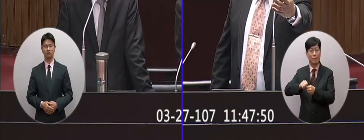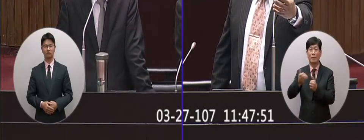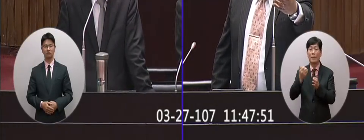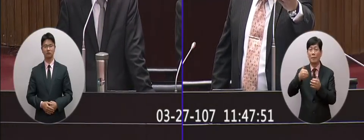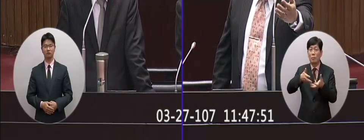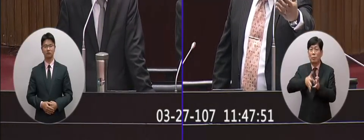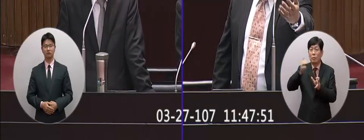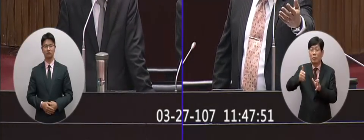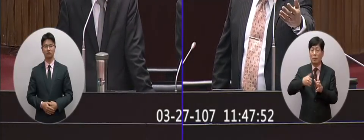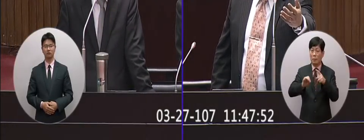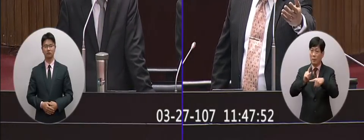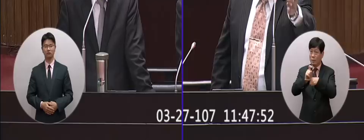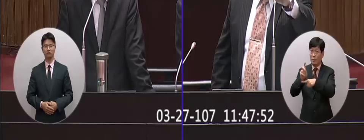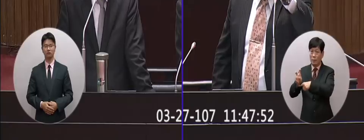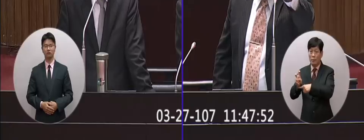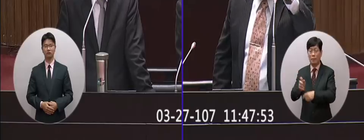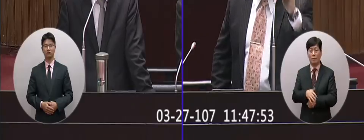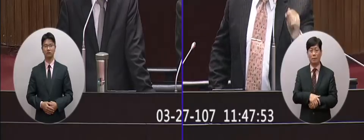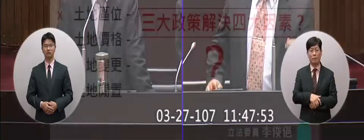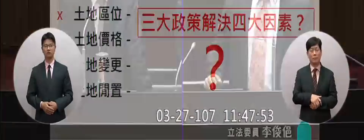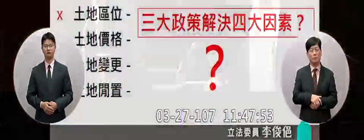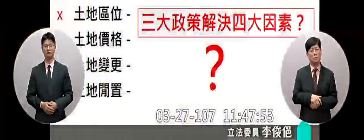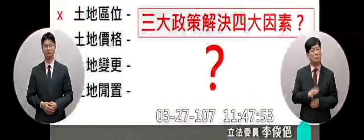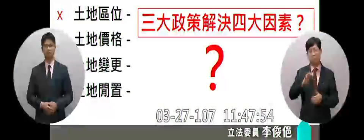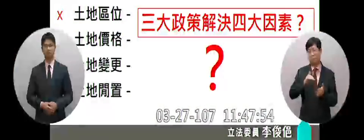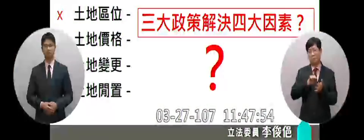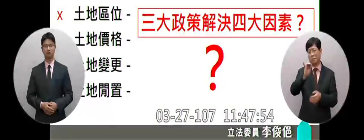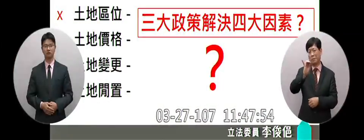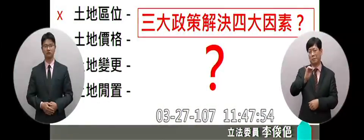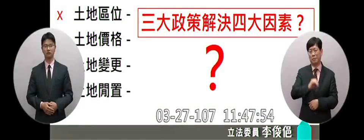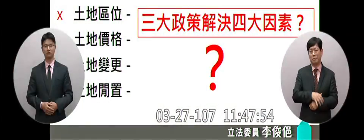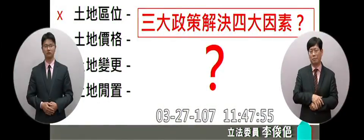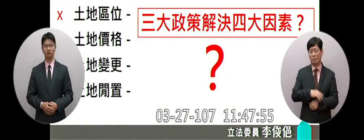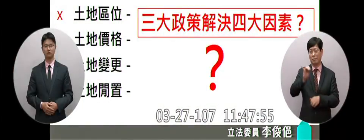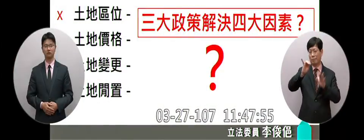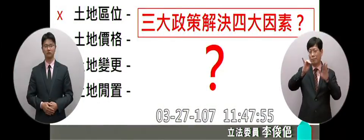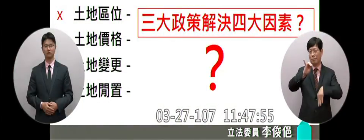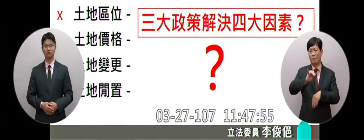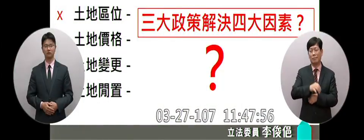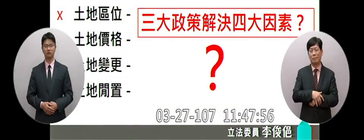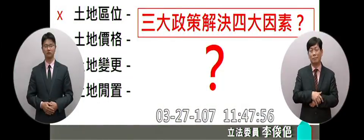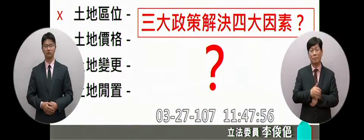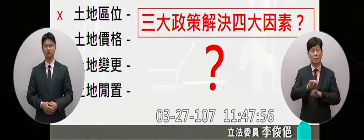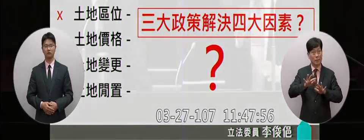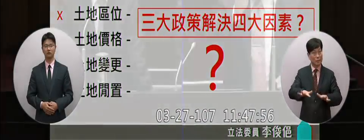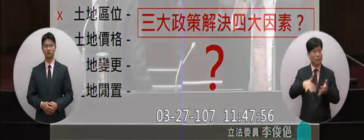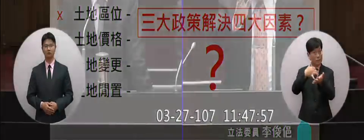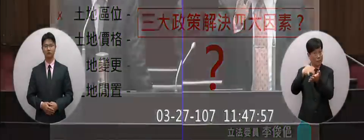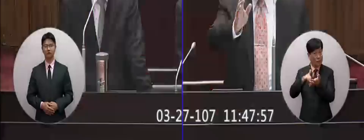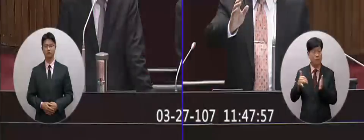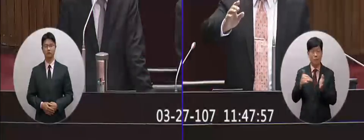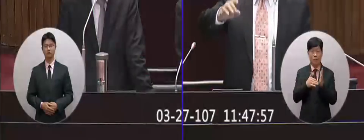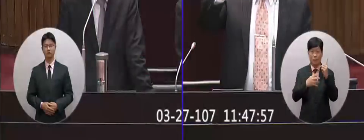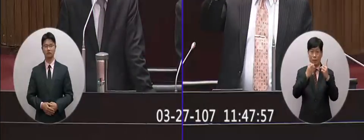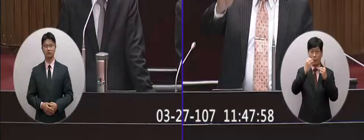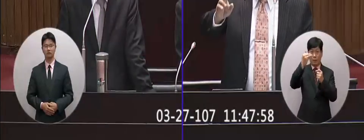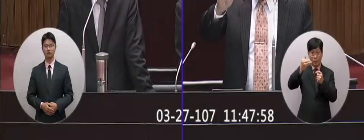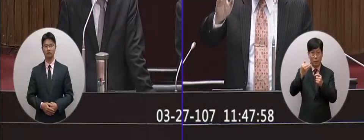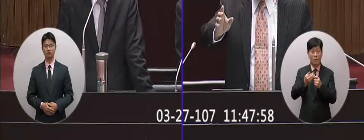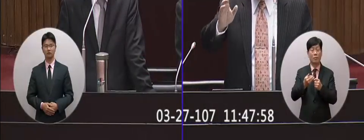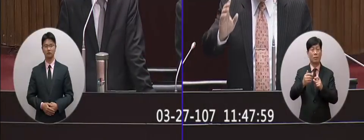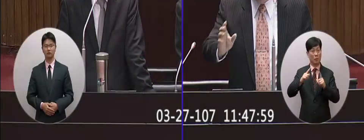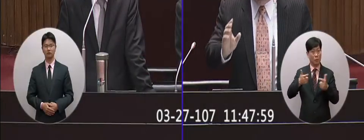刚刚部长讲的1层到2层哦，我告诉你。我告诉你了，啊，我们现在估算到109年就